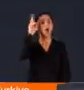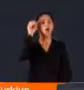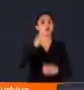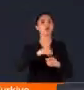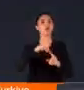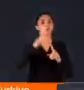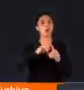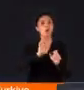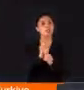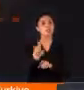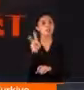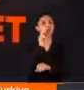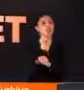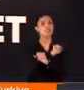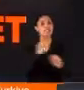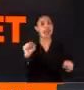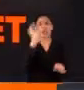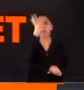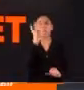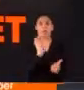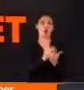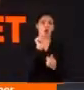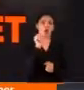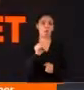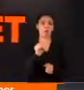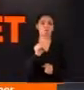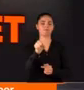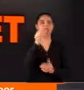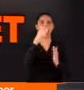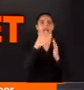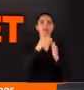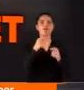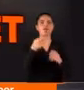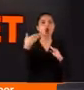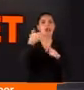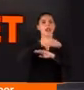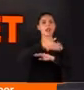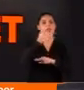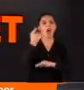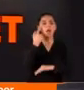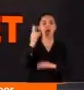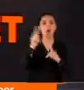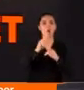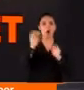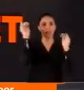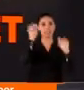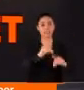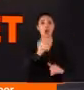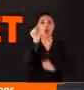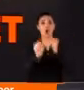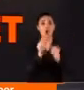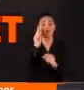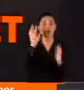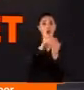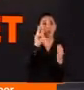Amerika'da polis şiddetinin son mağduru zavallı bir köpek oldu. Haneye tecavüz ihbarı üzerine olay yerine giden polis, üzerine koşan